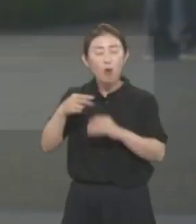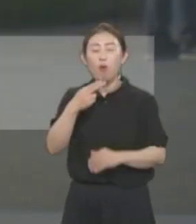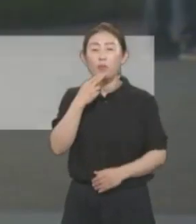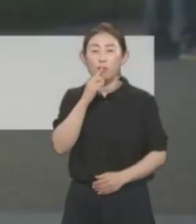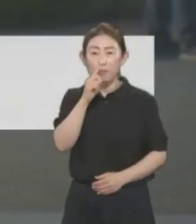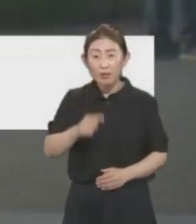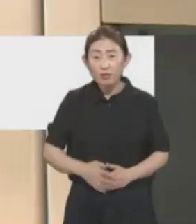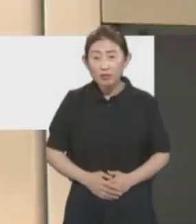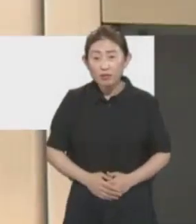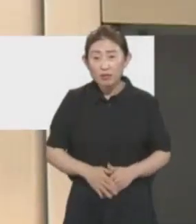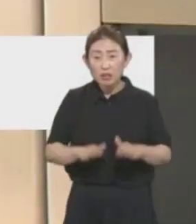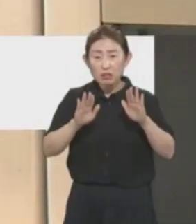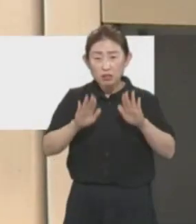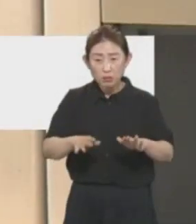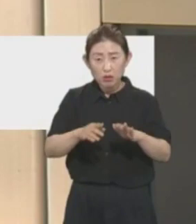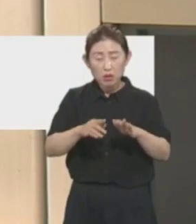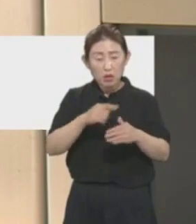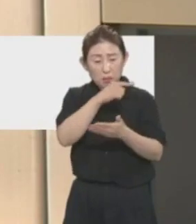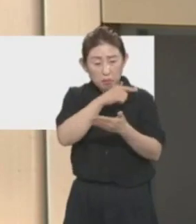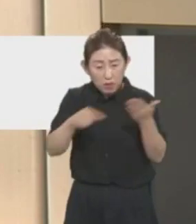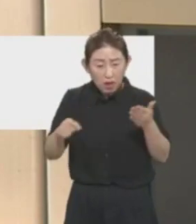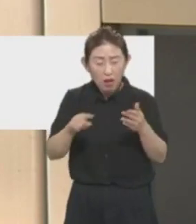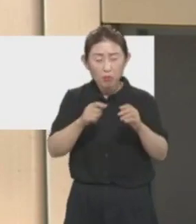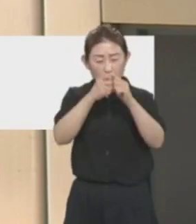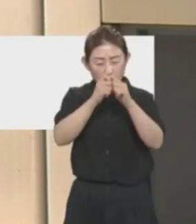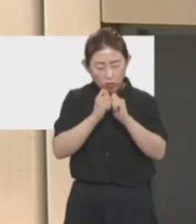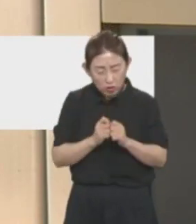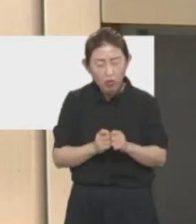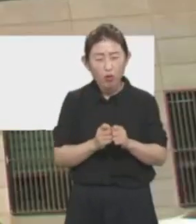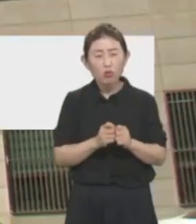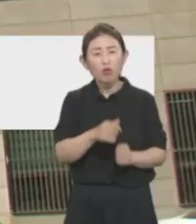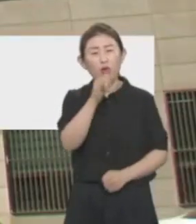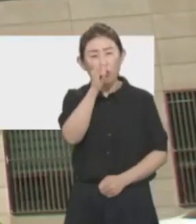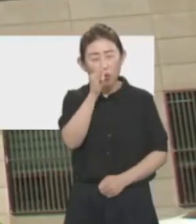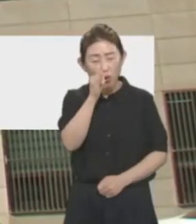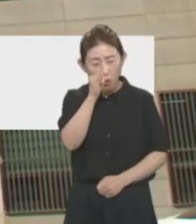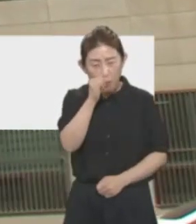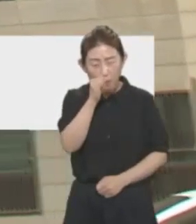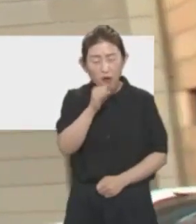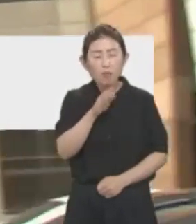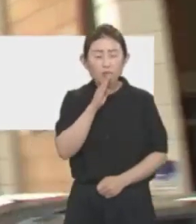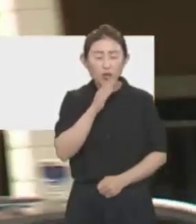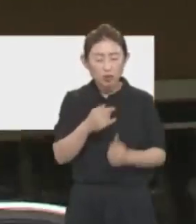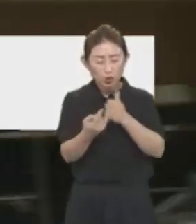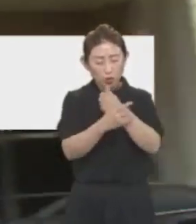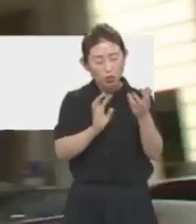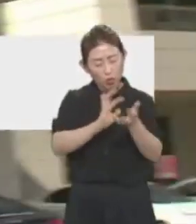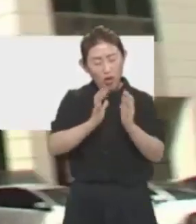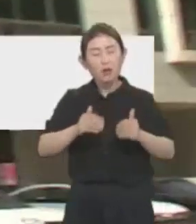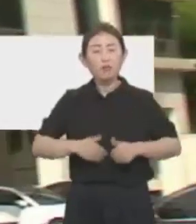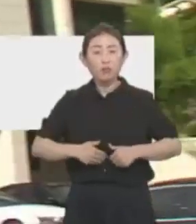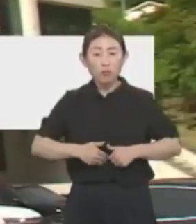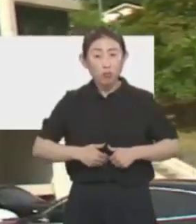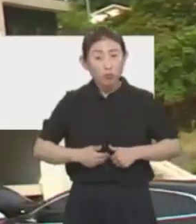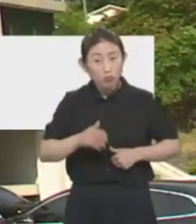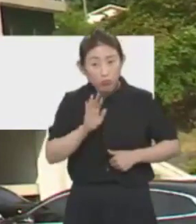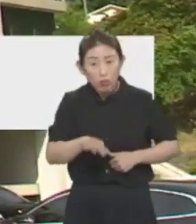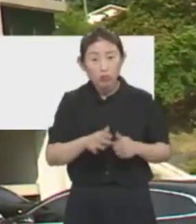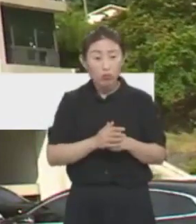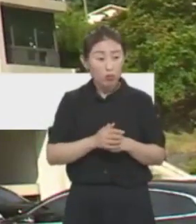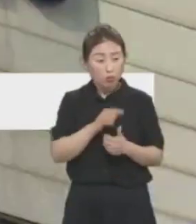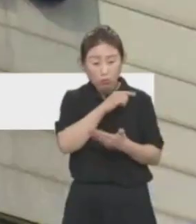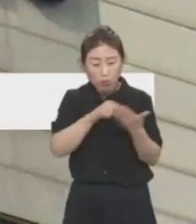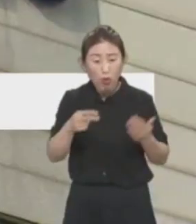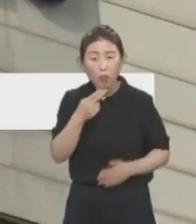상황이 구체적으로 뭐 나타나가 발견했거나 했으면 당연히 열려야 되는 상황인데 그런 사안이 어떤 거죠.